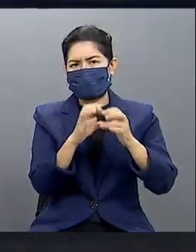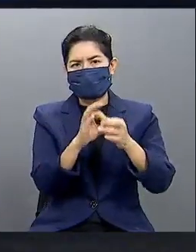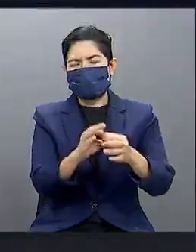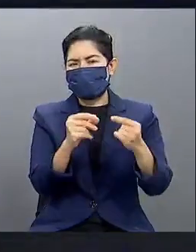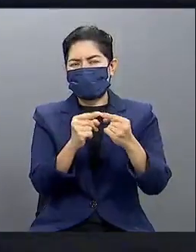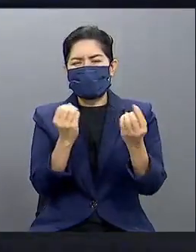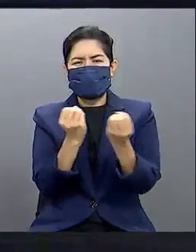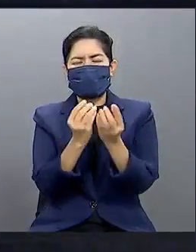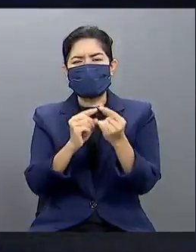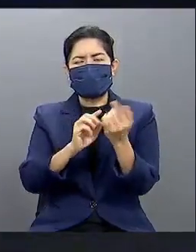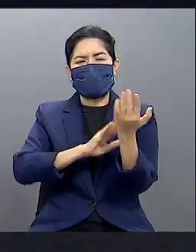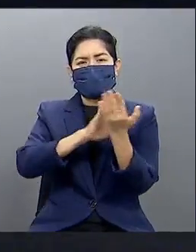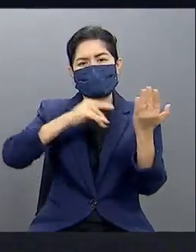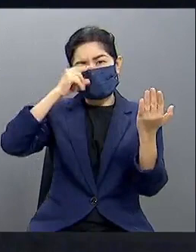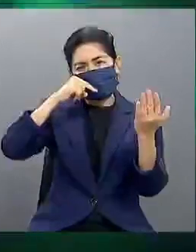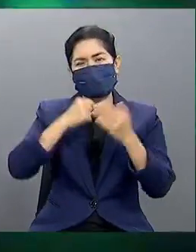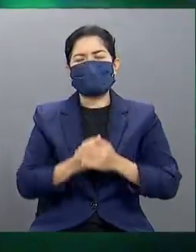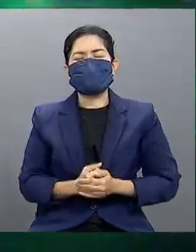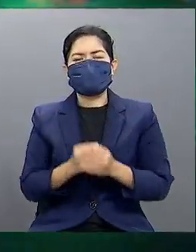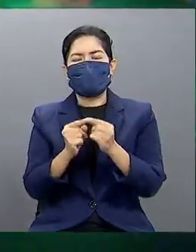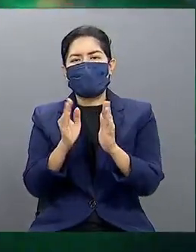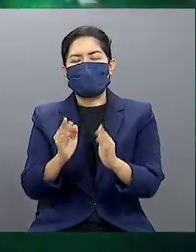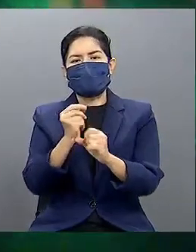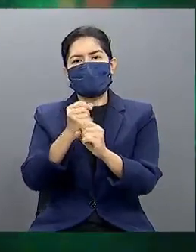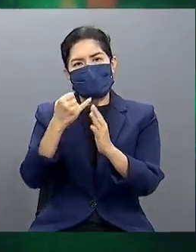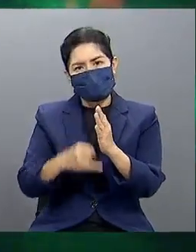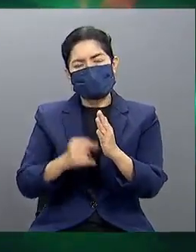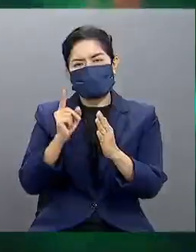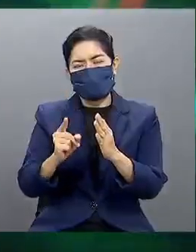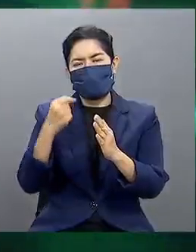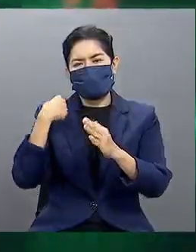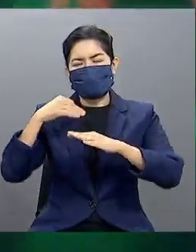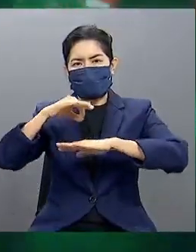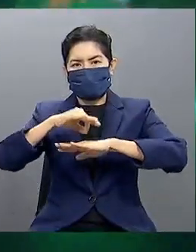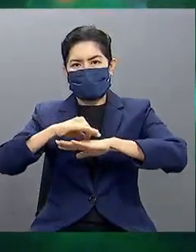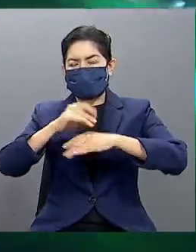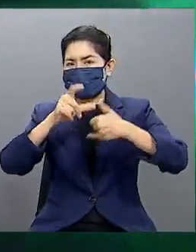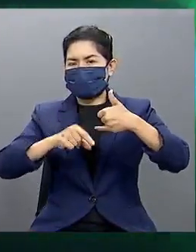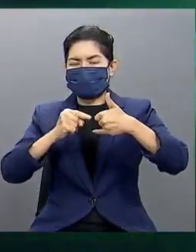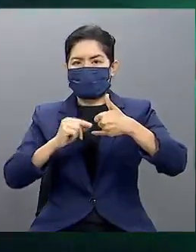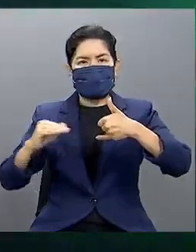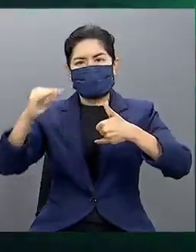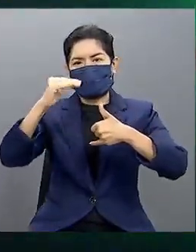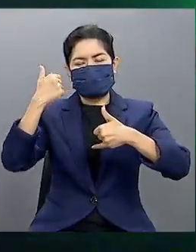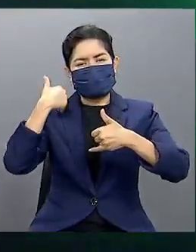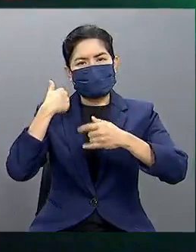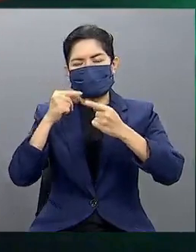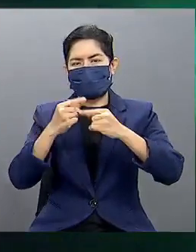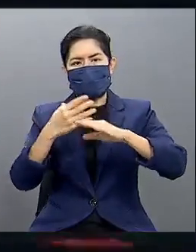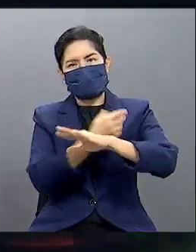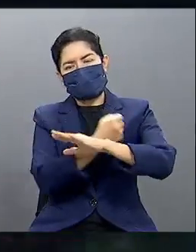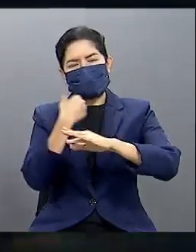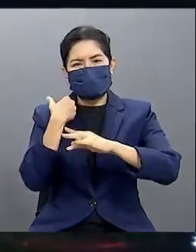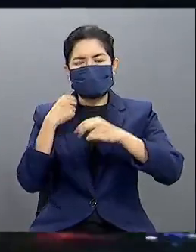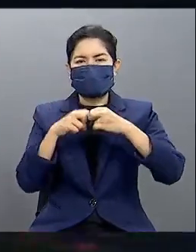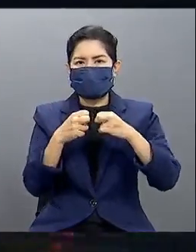มียศตำแหน่งเป็นนักการเมืองเป็นข้าราชการระดับสูงหรือเป็นคดีฟอกเงินคดีแชร์ลูกโซ่ที่ทำให้เกิดความเสียหายจำนวนม